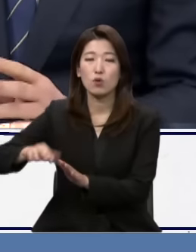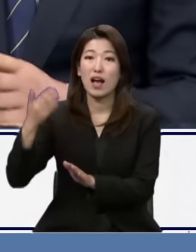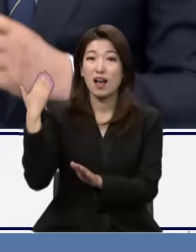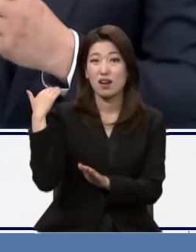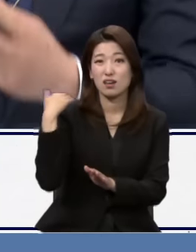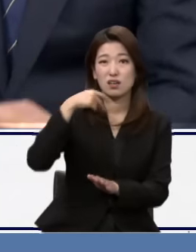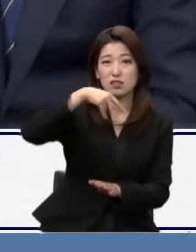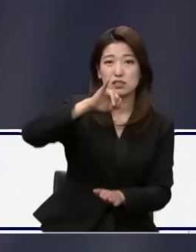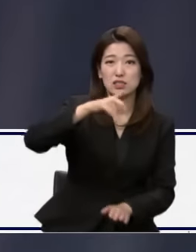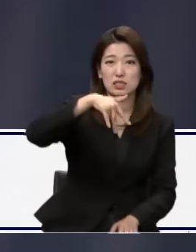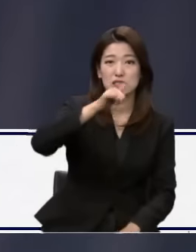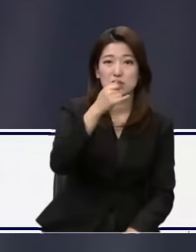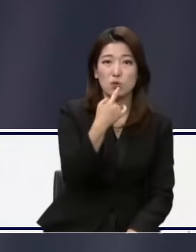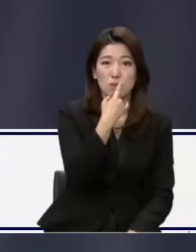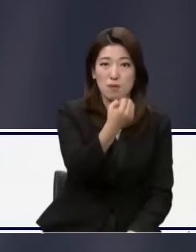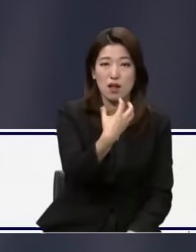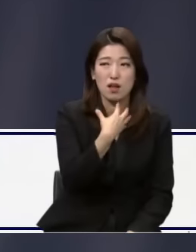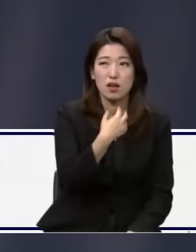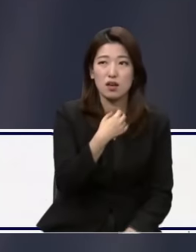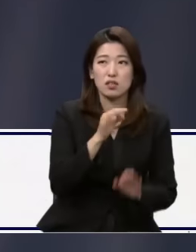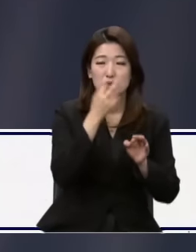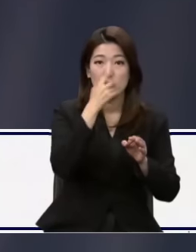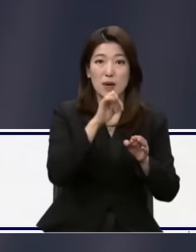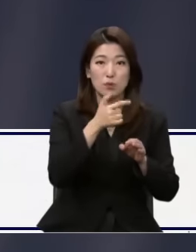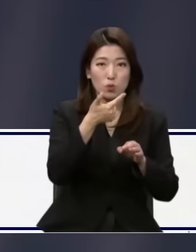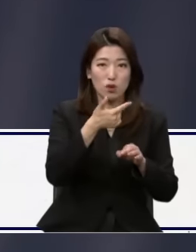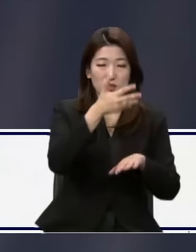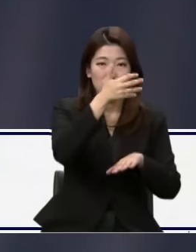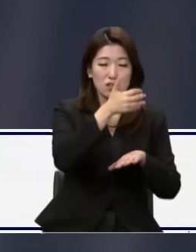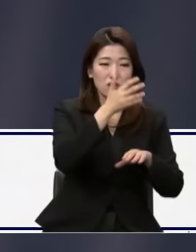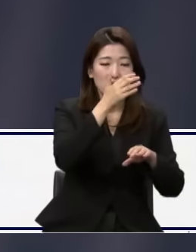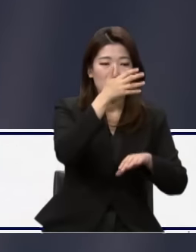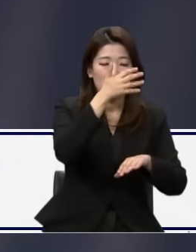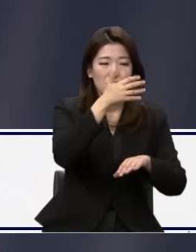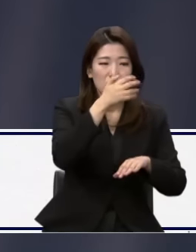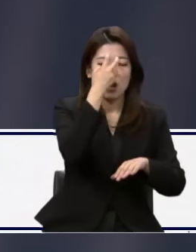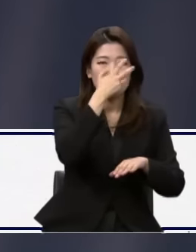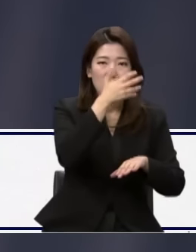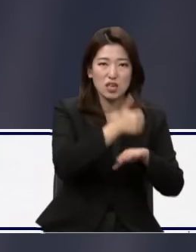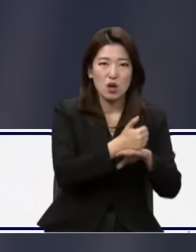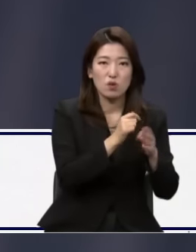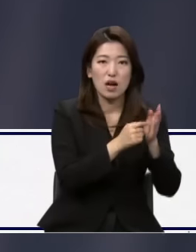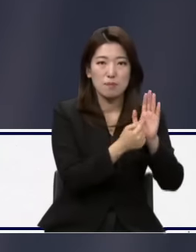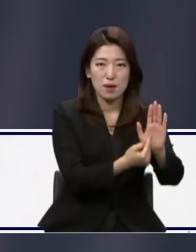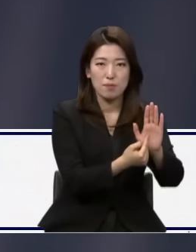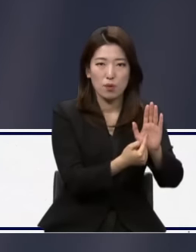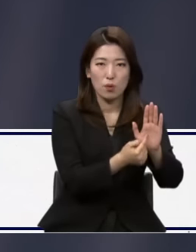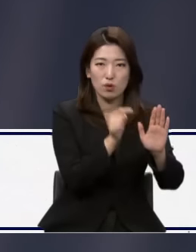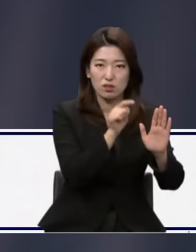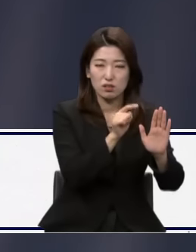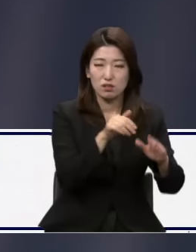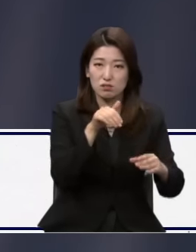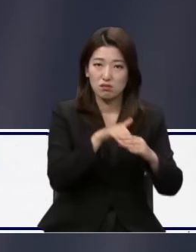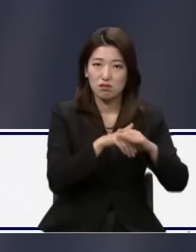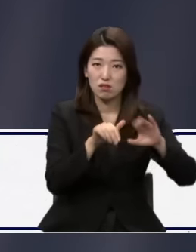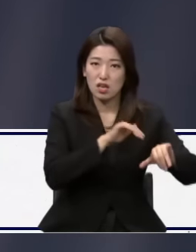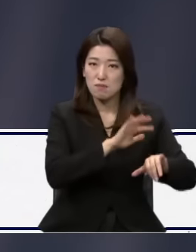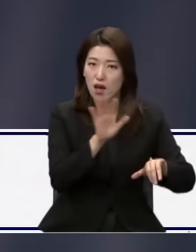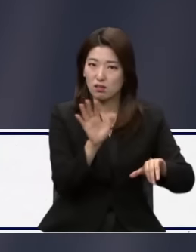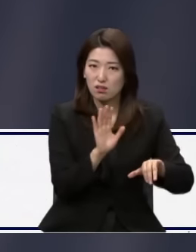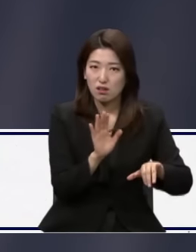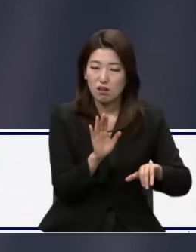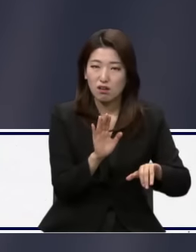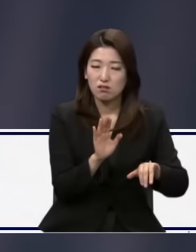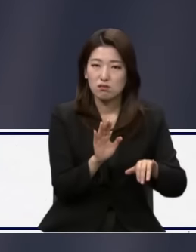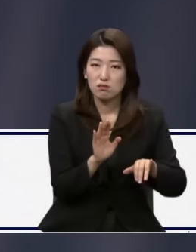아까 아 금감원의 검사 결 결과 발표라는 검사 참여가 이게이 선거에 개입한게